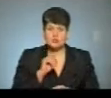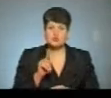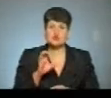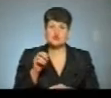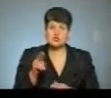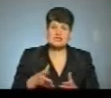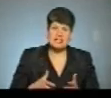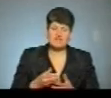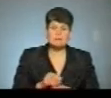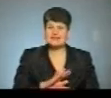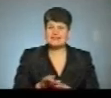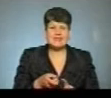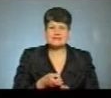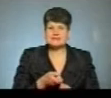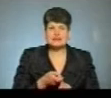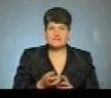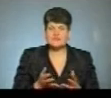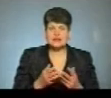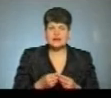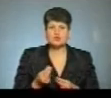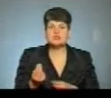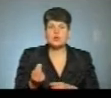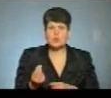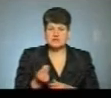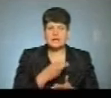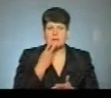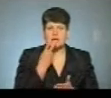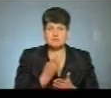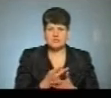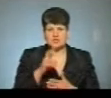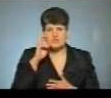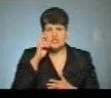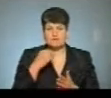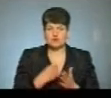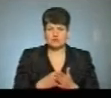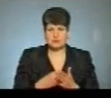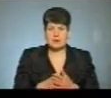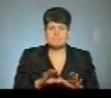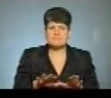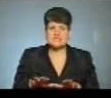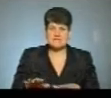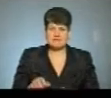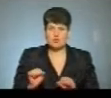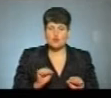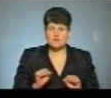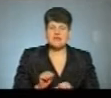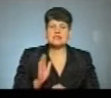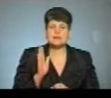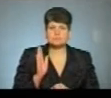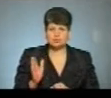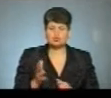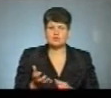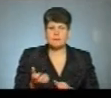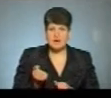соціальні виплати не залежать від кількості коштів, які передбачені в державному бюджеті. Тобто місцеві управління будуть